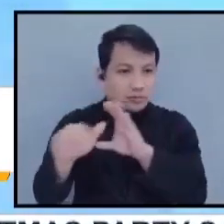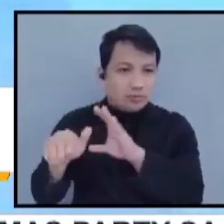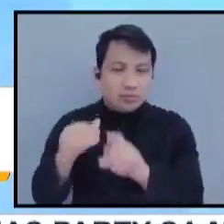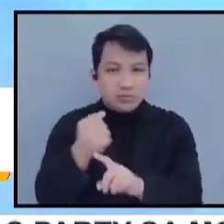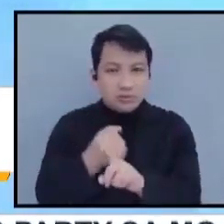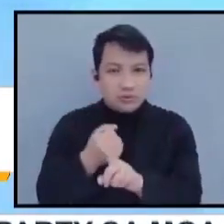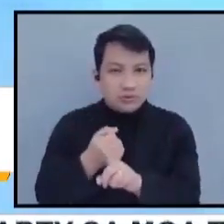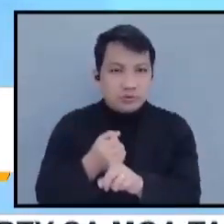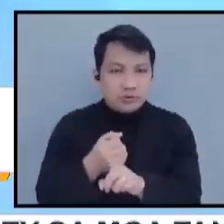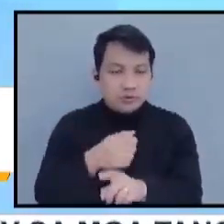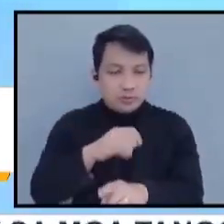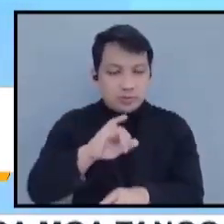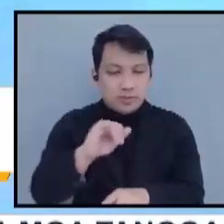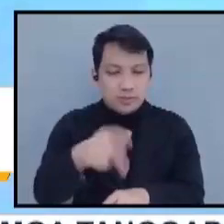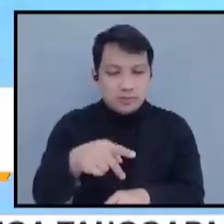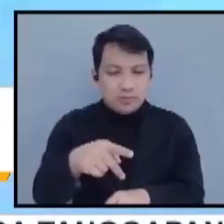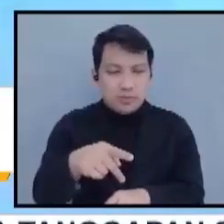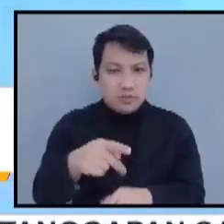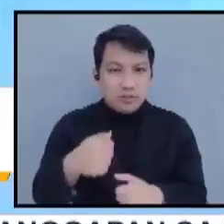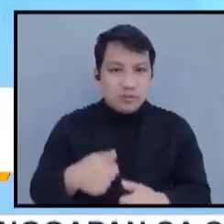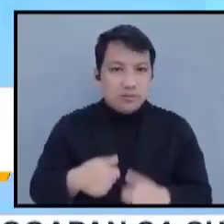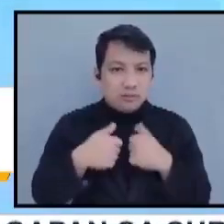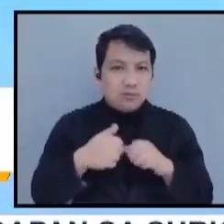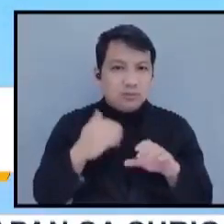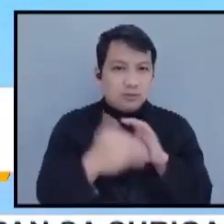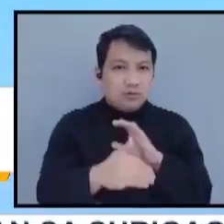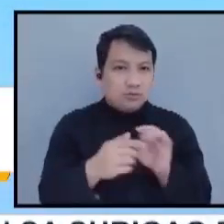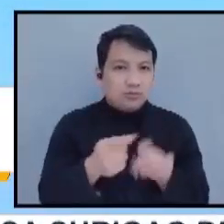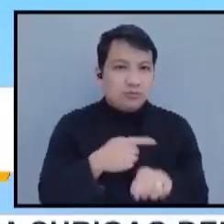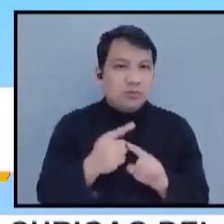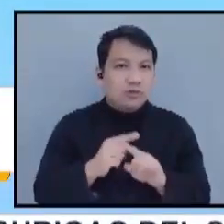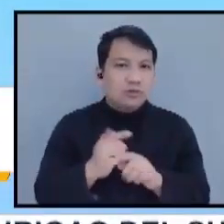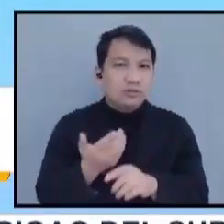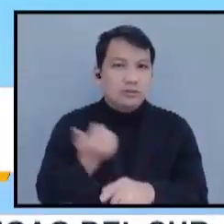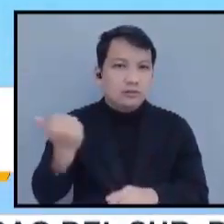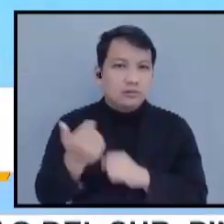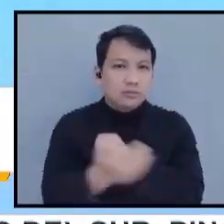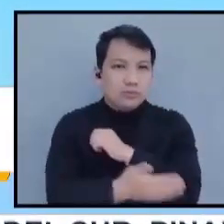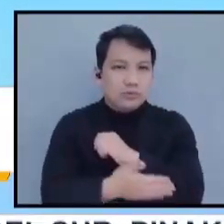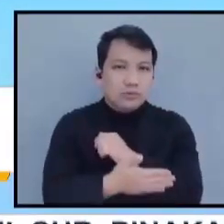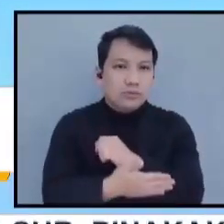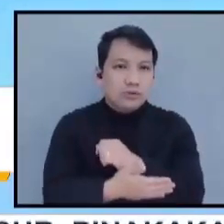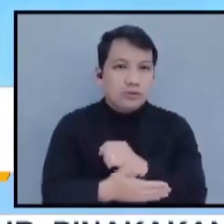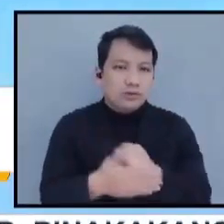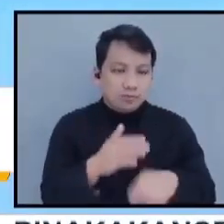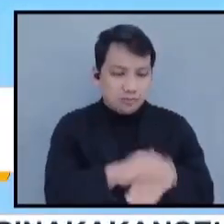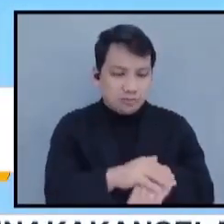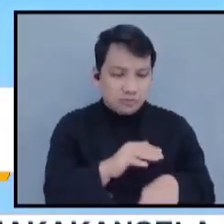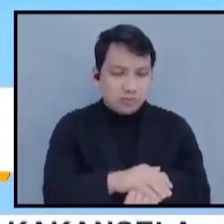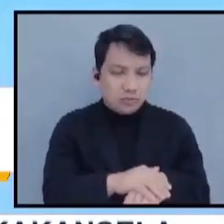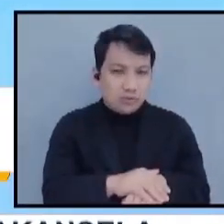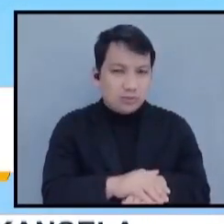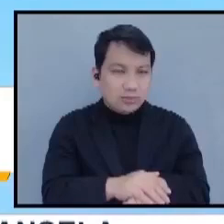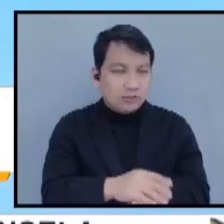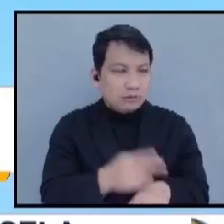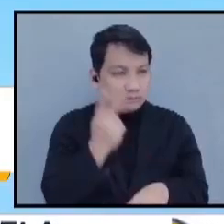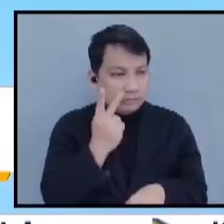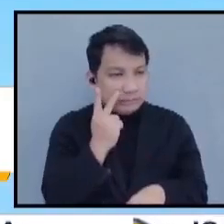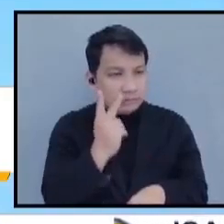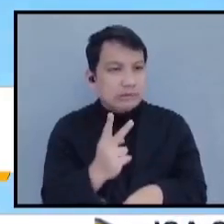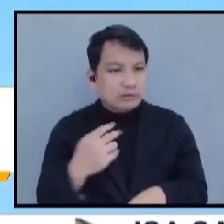IP address ay ipinadala ito mula sa ibang bansa. Lahat ng bomb threat ay nirespondehan ng pulisya.